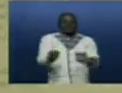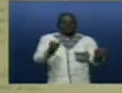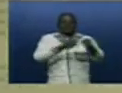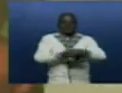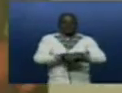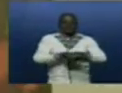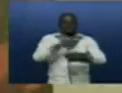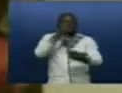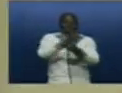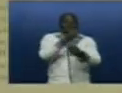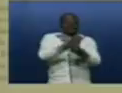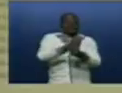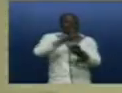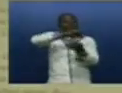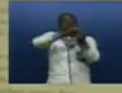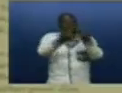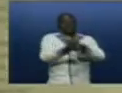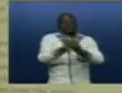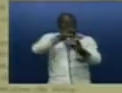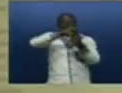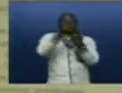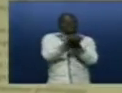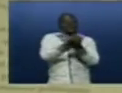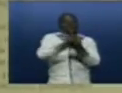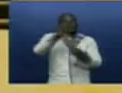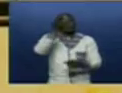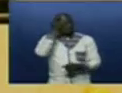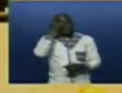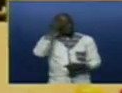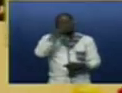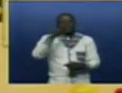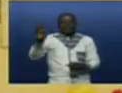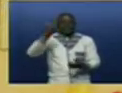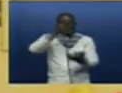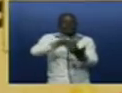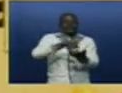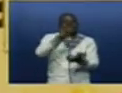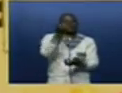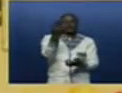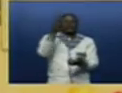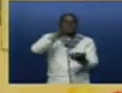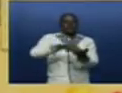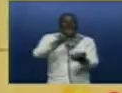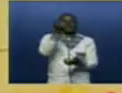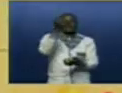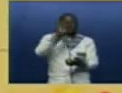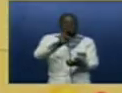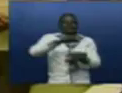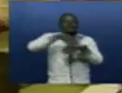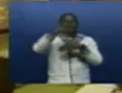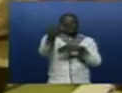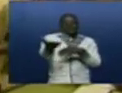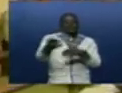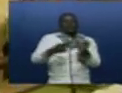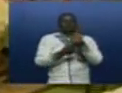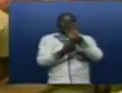traite de la transformation sociopolitique du Burkina de 2014 à 2016. Après une brève présentation